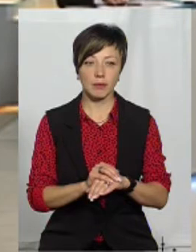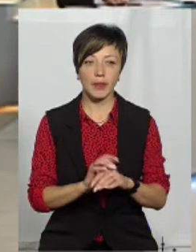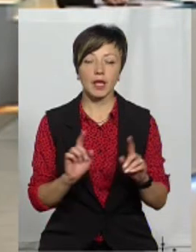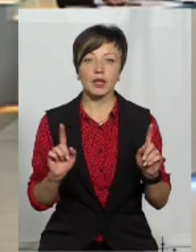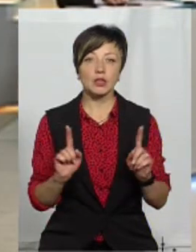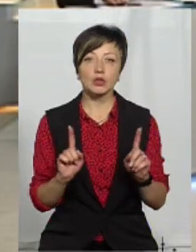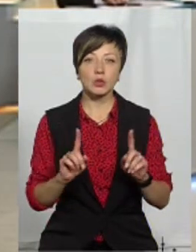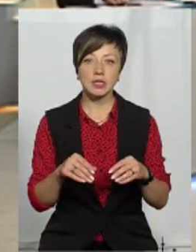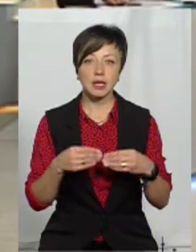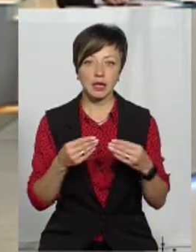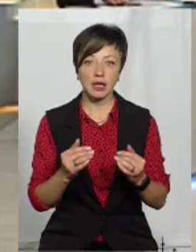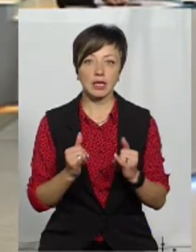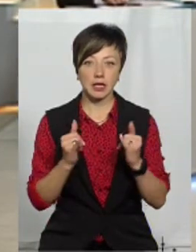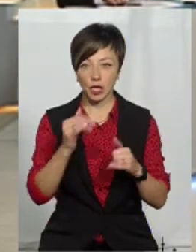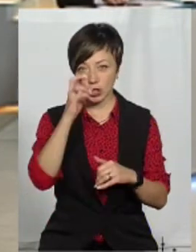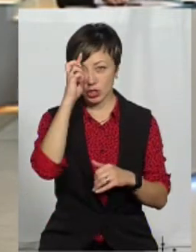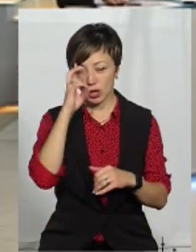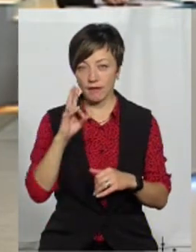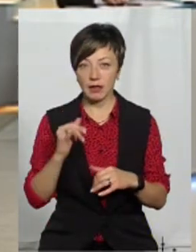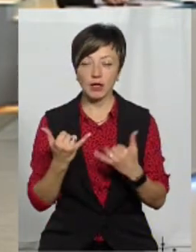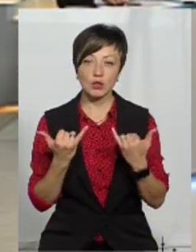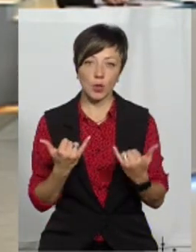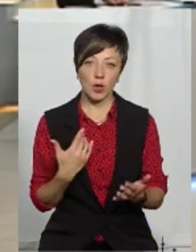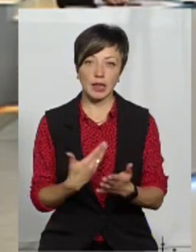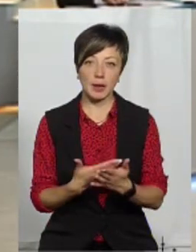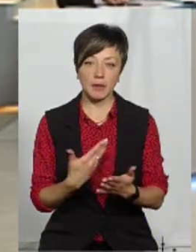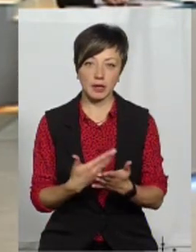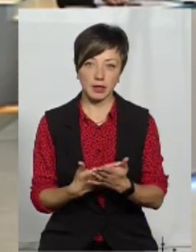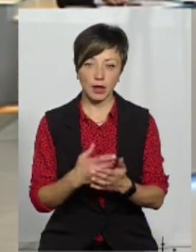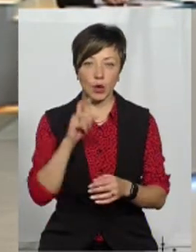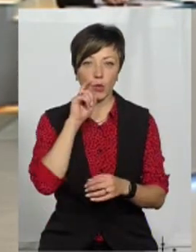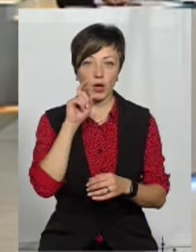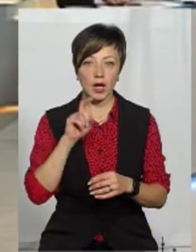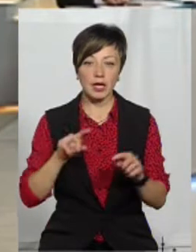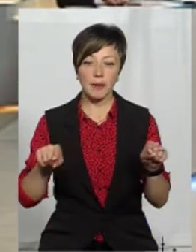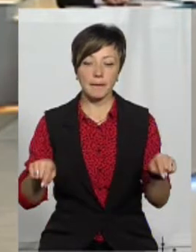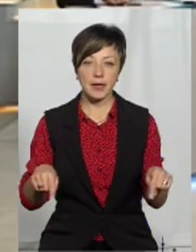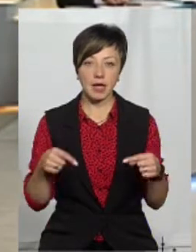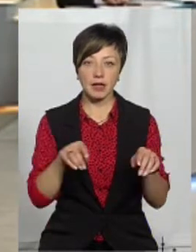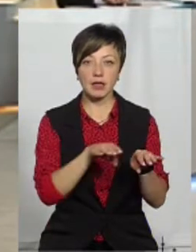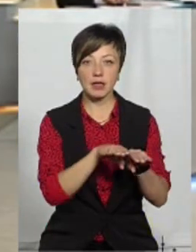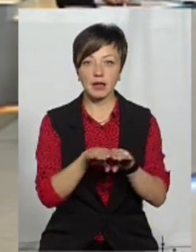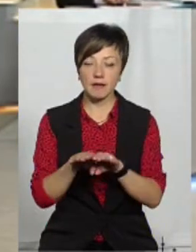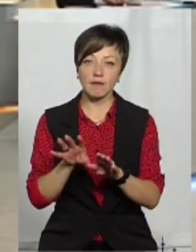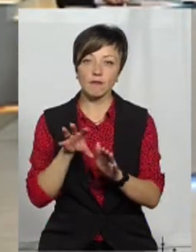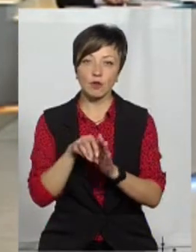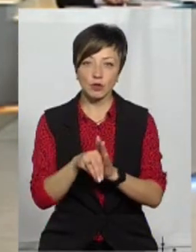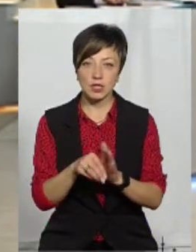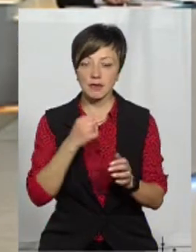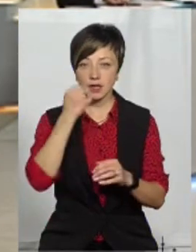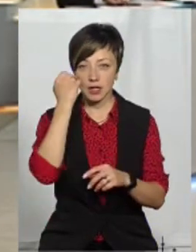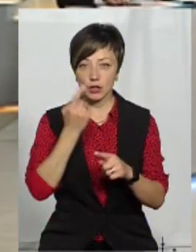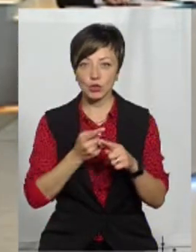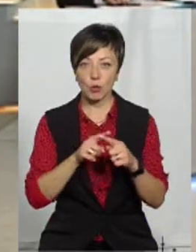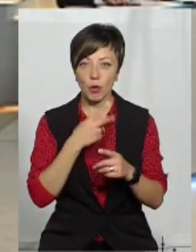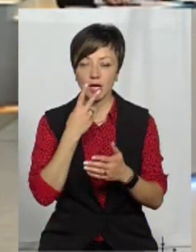Що це дає для держави? На сьогодні, для прикладу, Україна піднялася в рейтинг Doing Business, в тому числі завдяки цьому